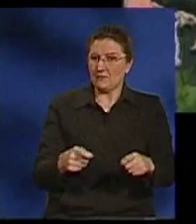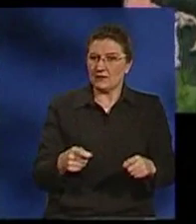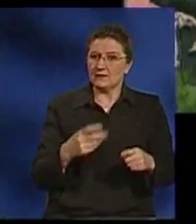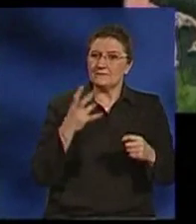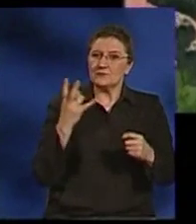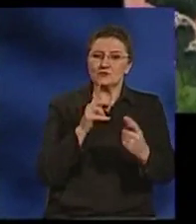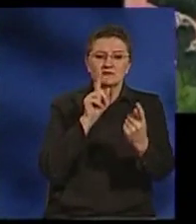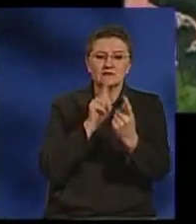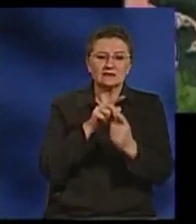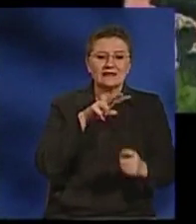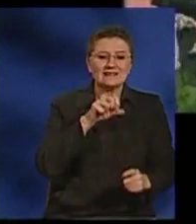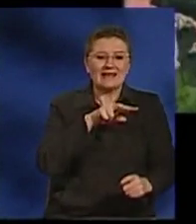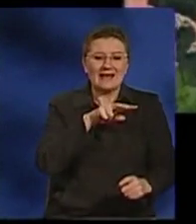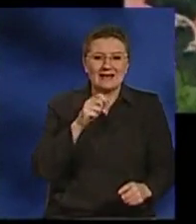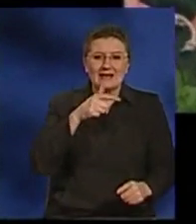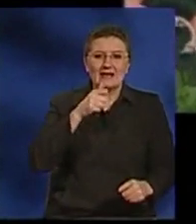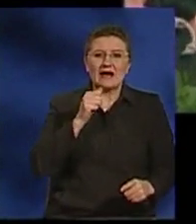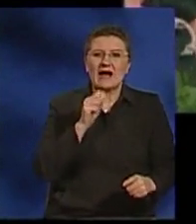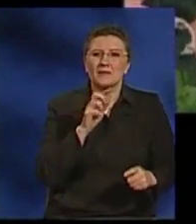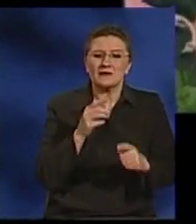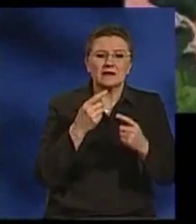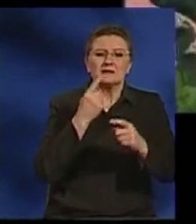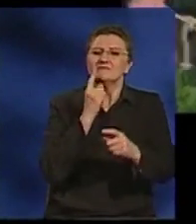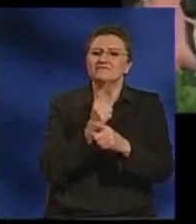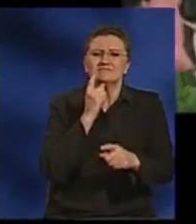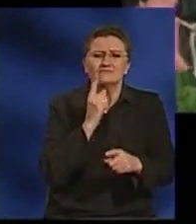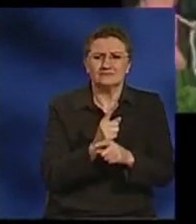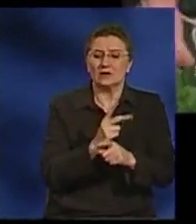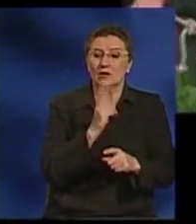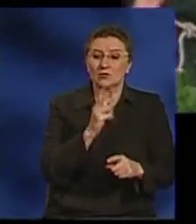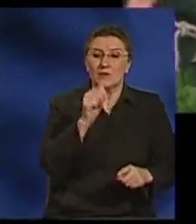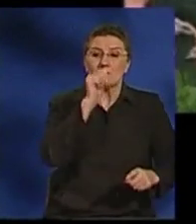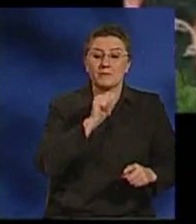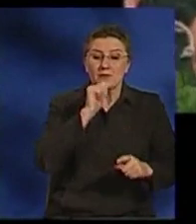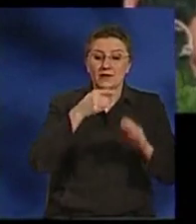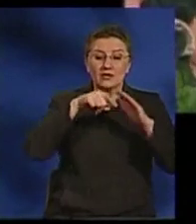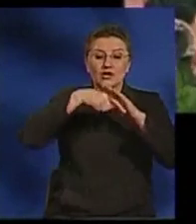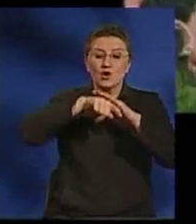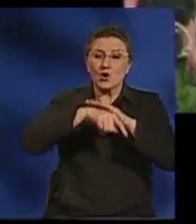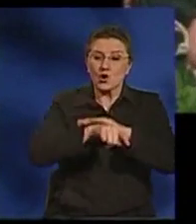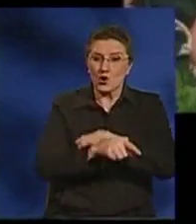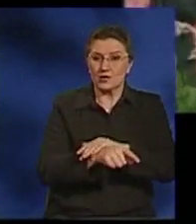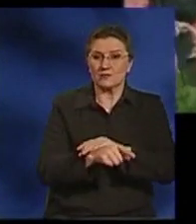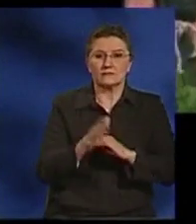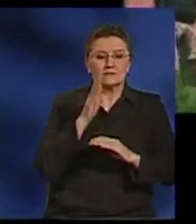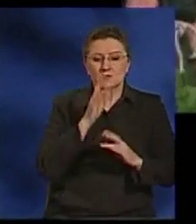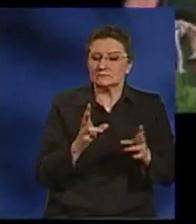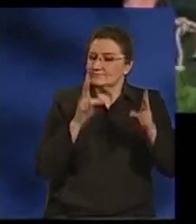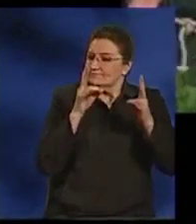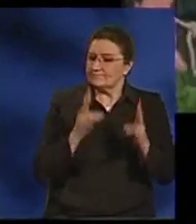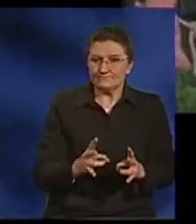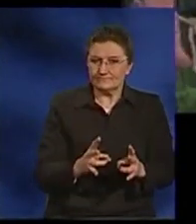Нужно найти Лалей и Гарба и предупредить их. Тот, кто пробует этот корень, подвергается большой